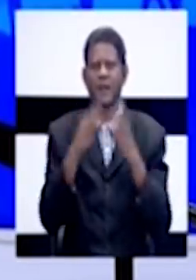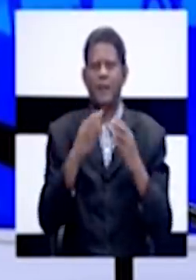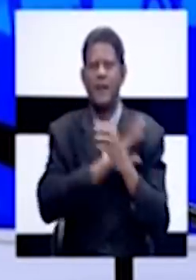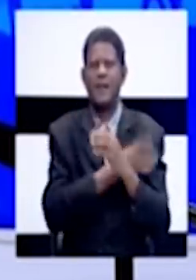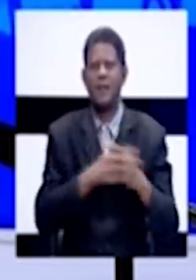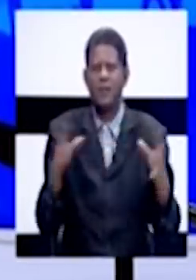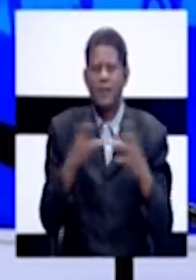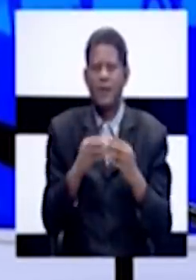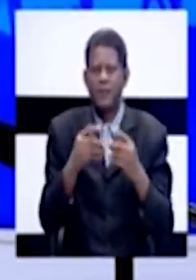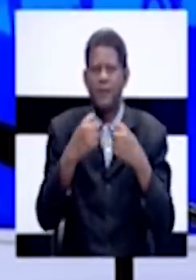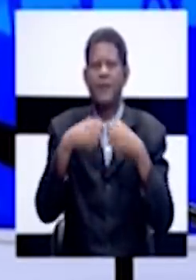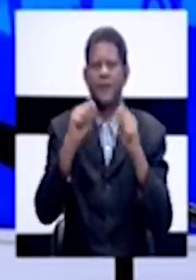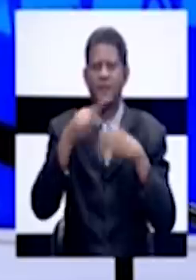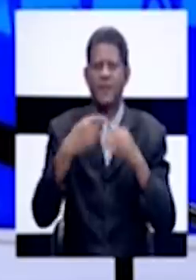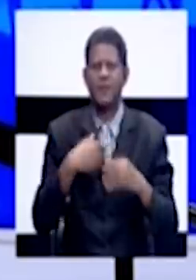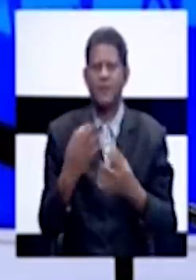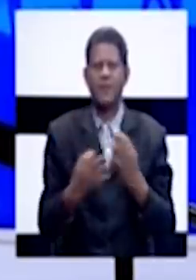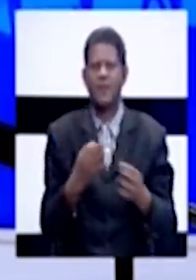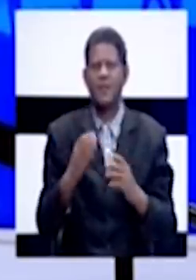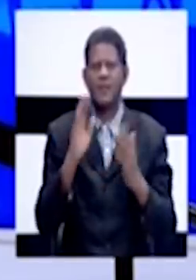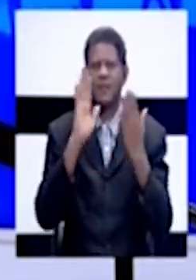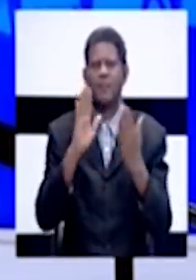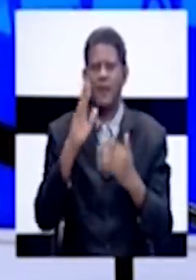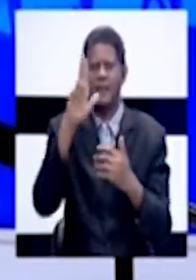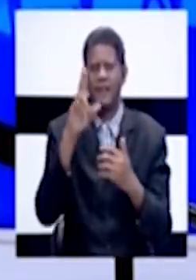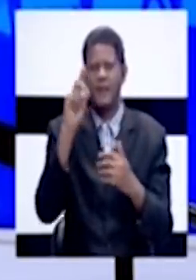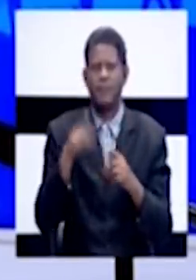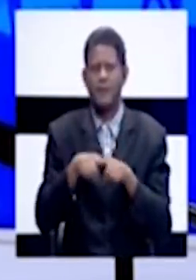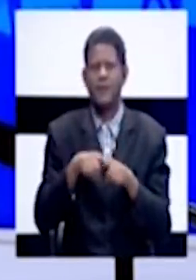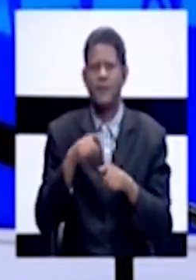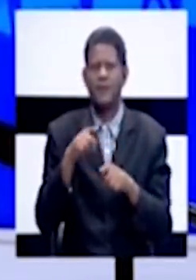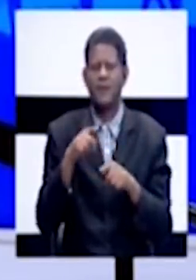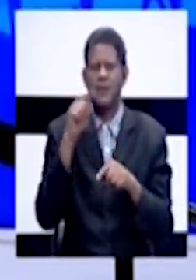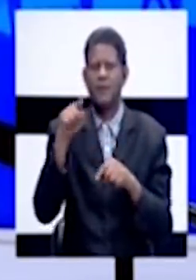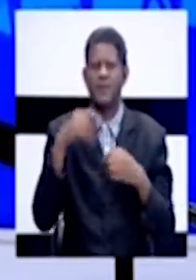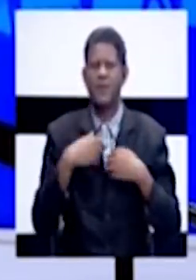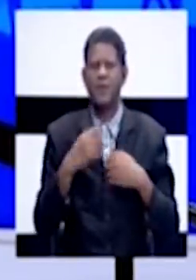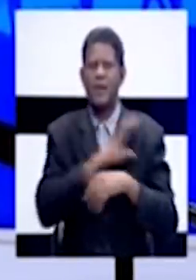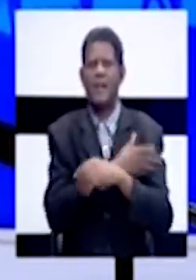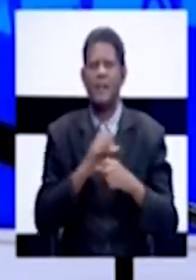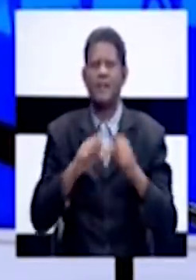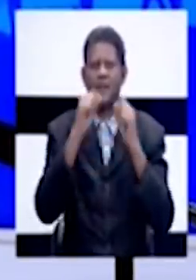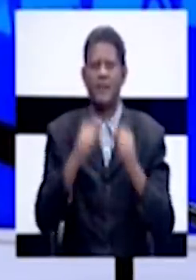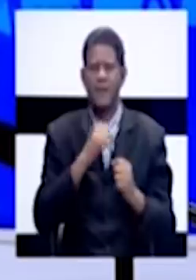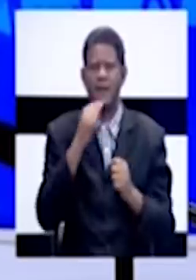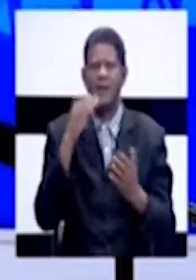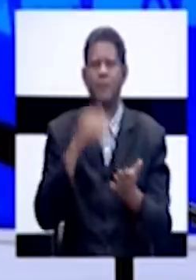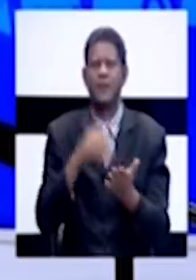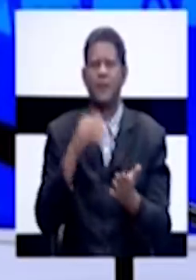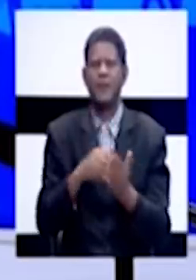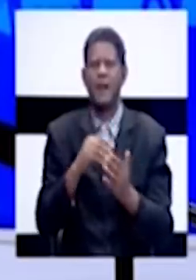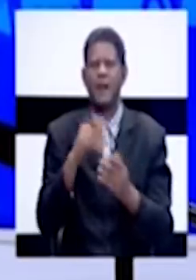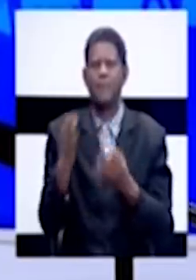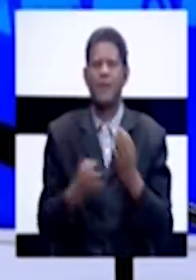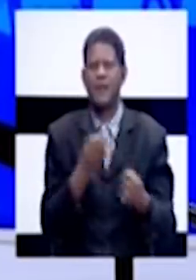آخب لاحي بالكم زلو تقلي سلوم جنبار رايا بتماسالي بتزلو حيلو قسل كم زي خلن بترقامي أم